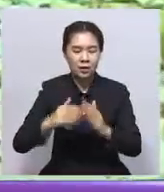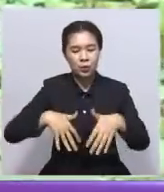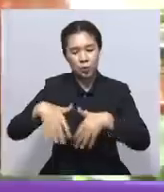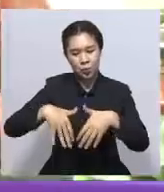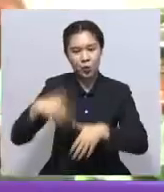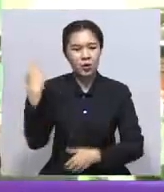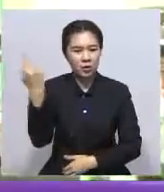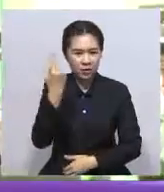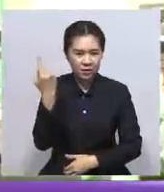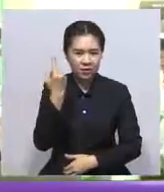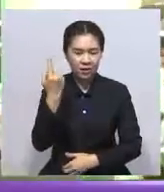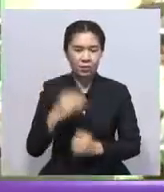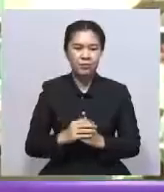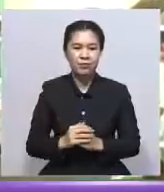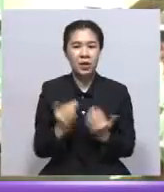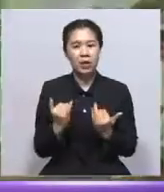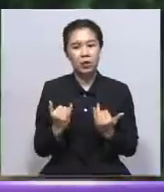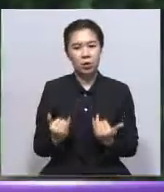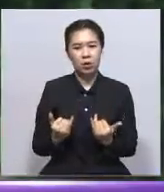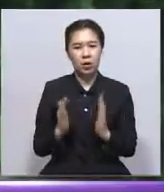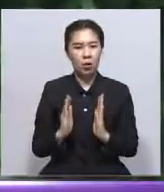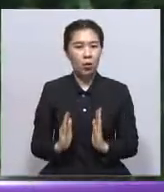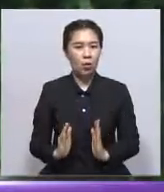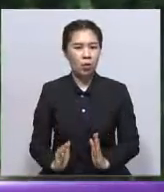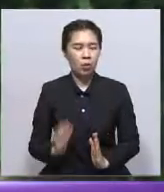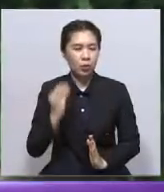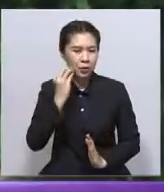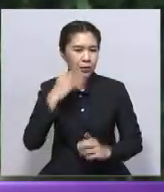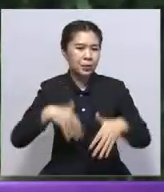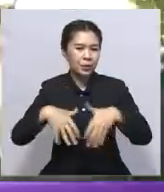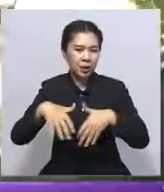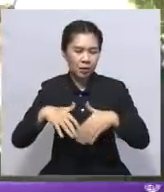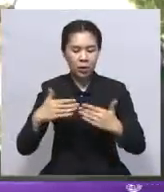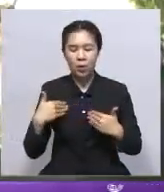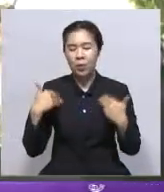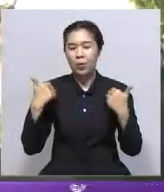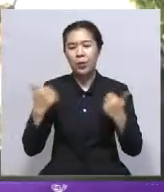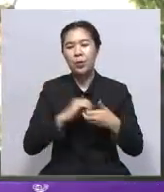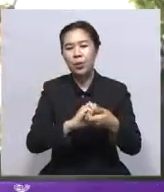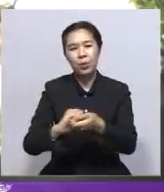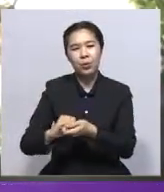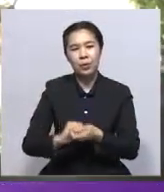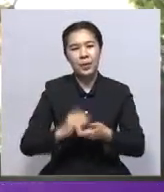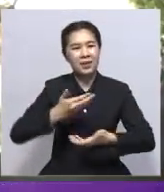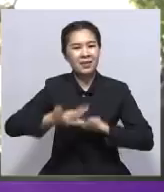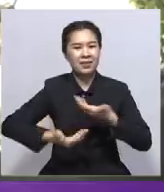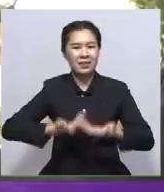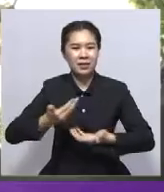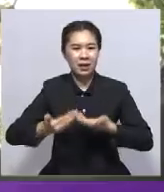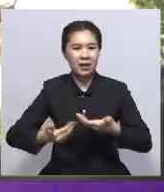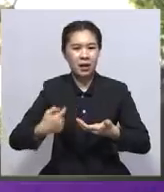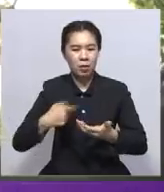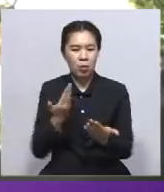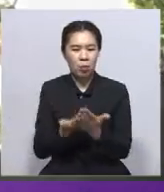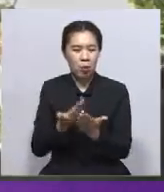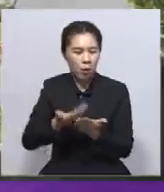นี้พี่น้องประชาชนที่เนี่ยค่อนข้างจะมีความเรียกว่ามีความรักคลองและมีความอยู่เย็นเป็นสุขโดยเรียกว่ามาที่เนี่ยมันไม่ใช่ตลาดที่เชิงที่จะมาเข่นค่ากันเรื่อง